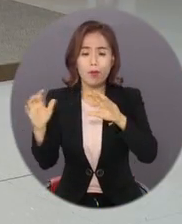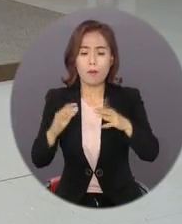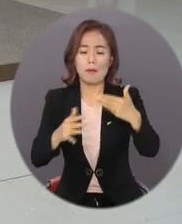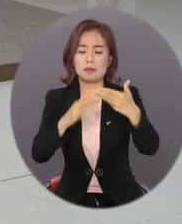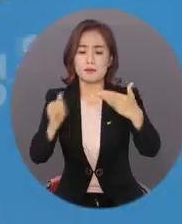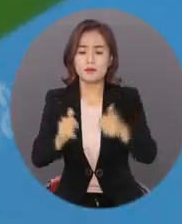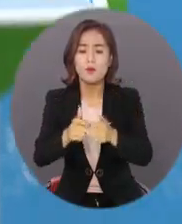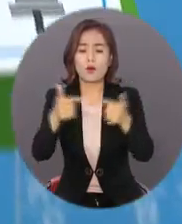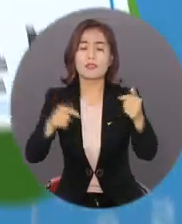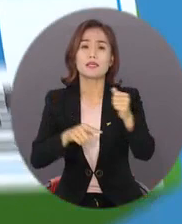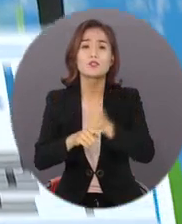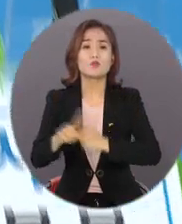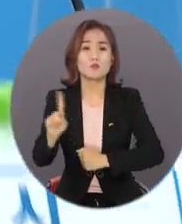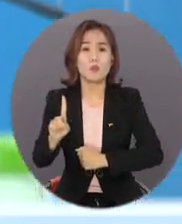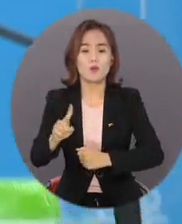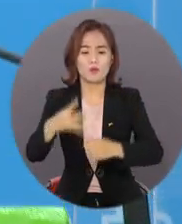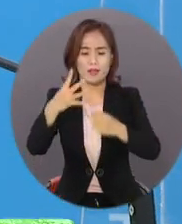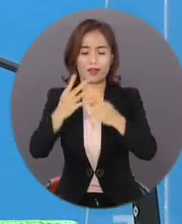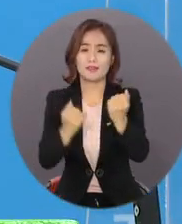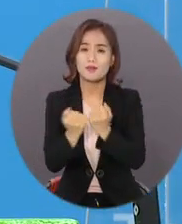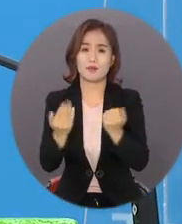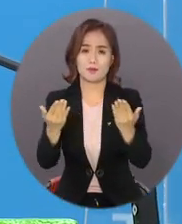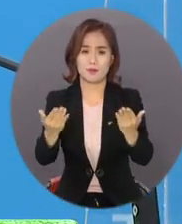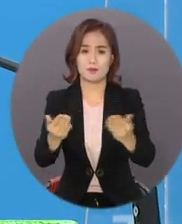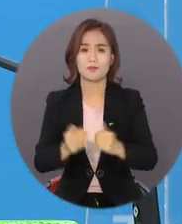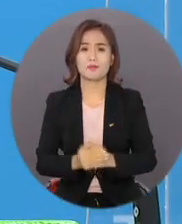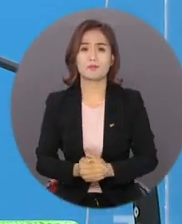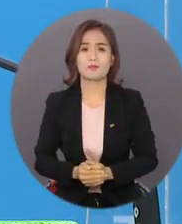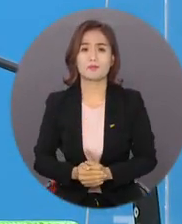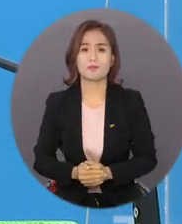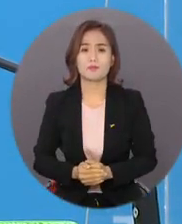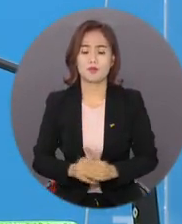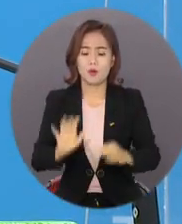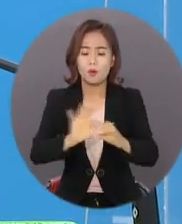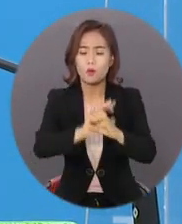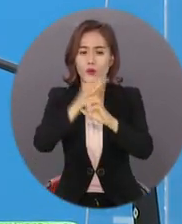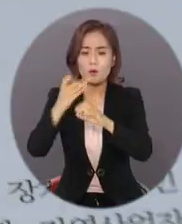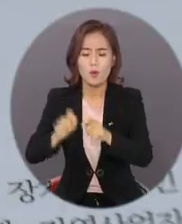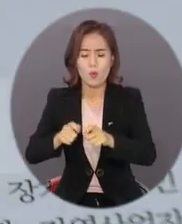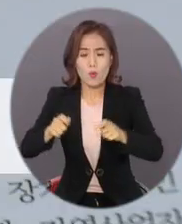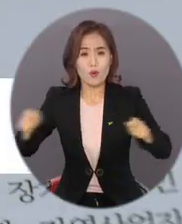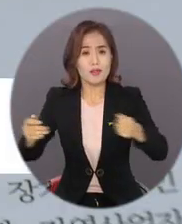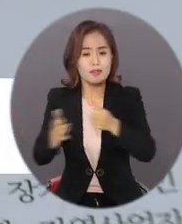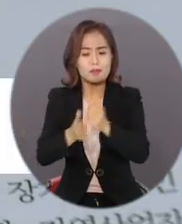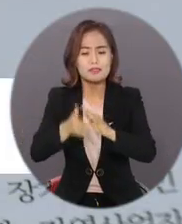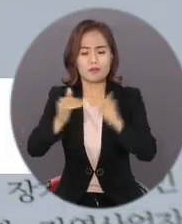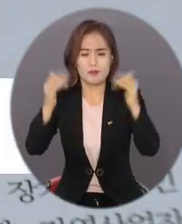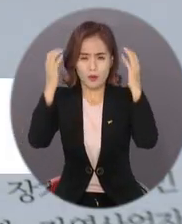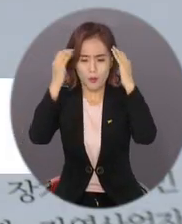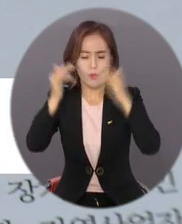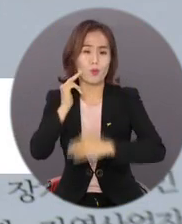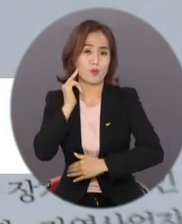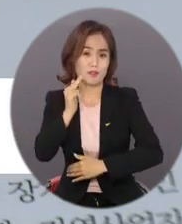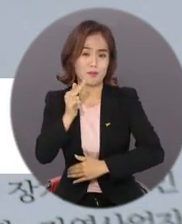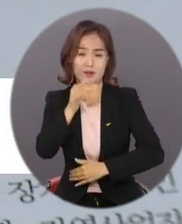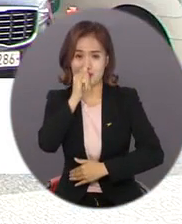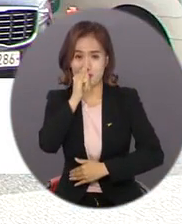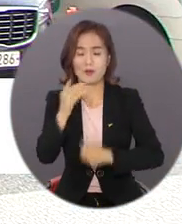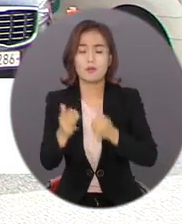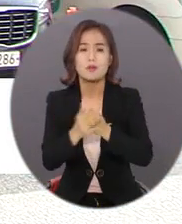8인까지 확대한 배경을 네 가지로 설명하고 있습니다. 코로나19 장기화로 시민들의 고통이 가중되고